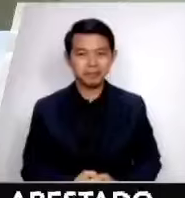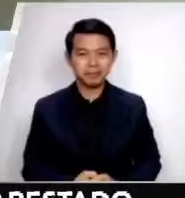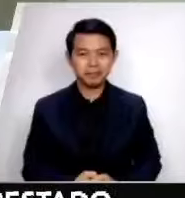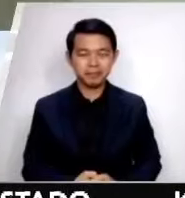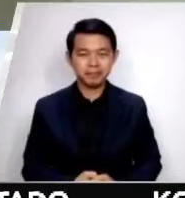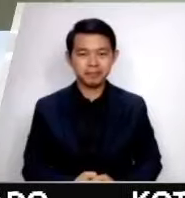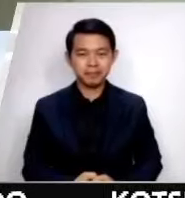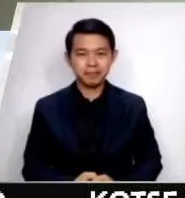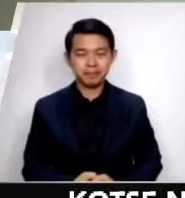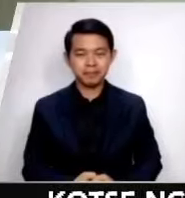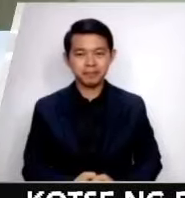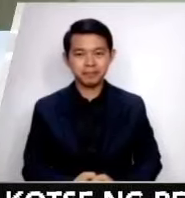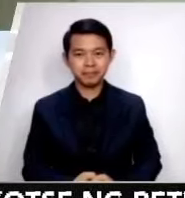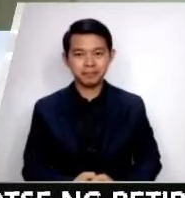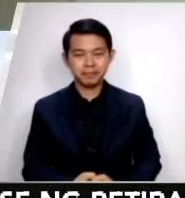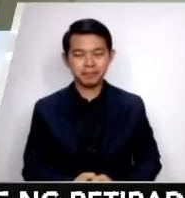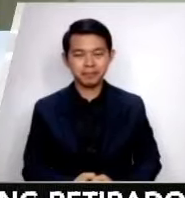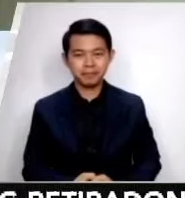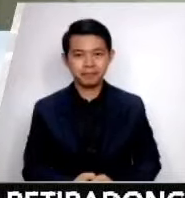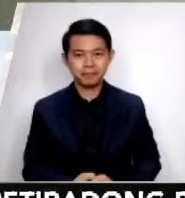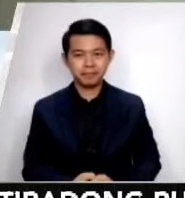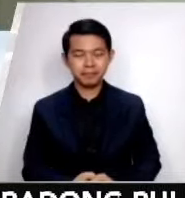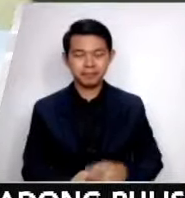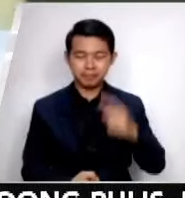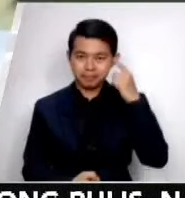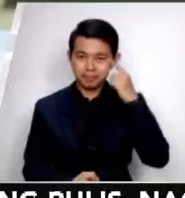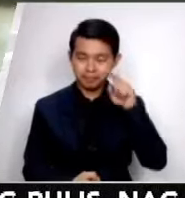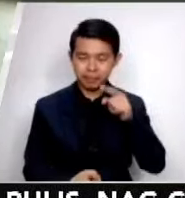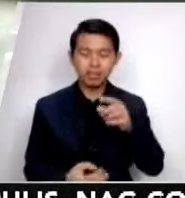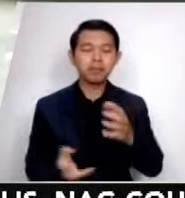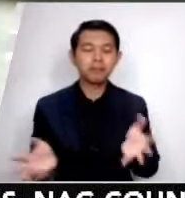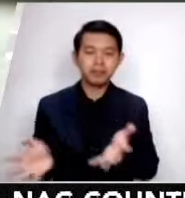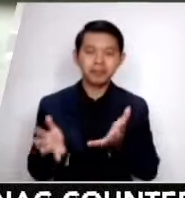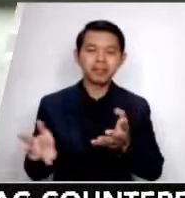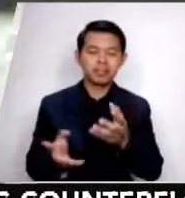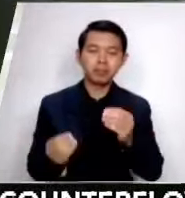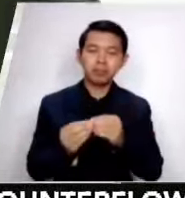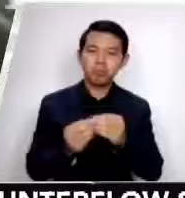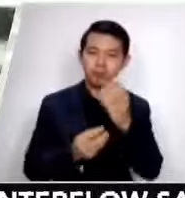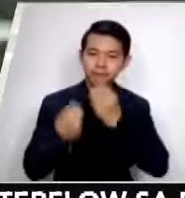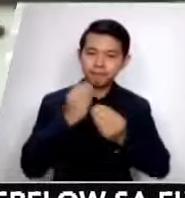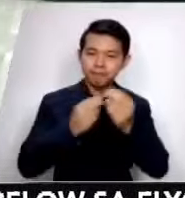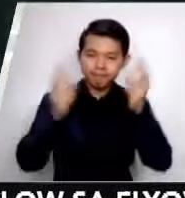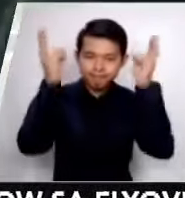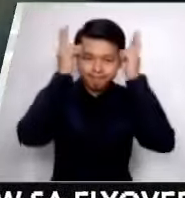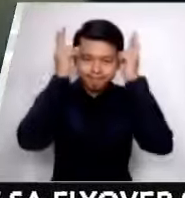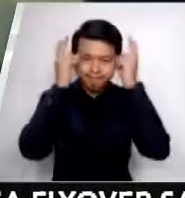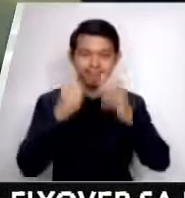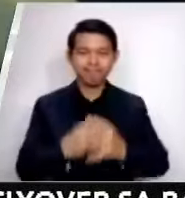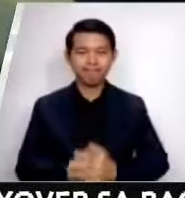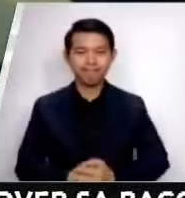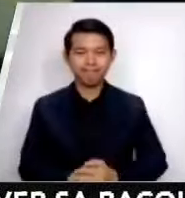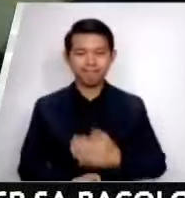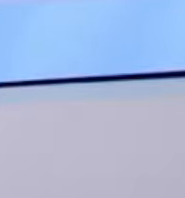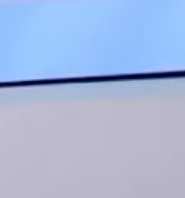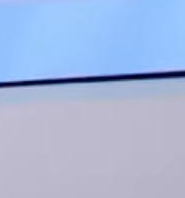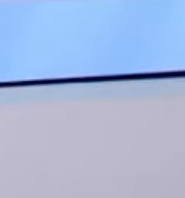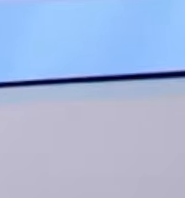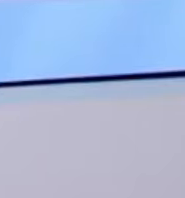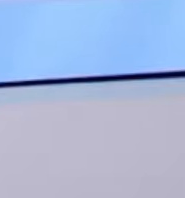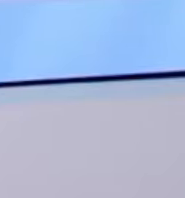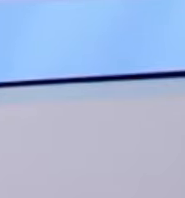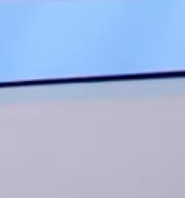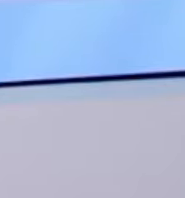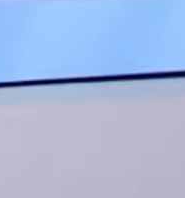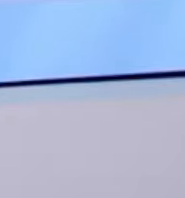na ano, para lalong kumain ng gulay yung mga bata. Mariz Umali, nagbabalita para sa GMA Integrated News.